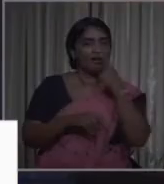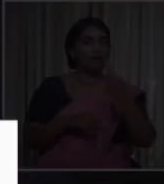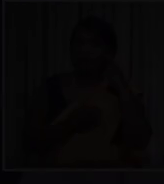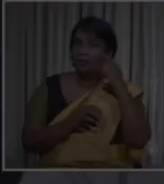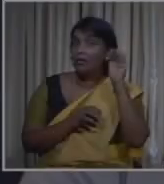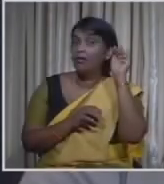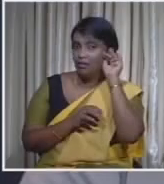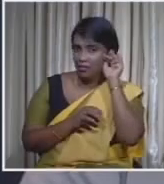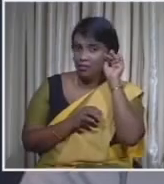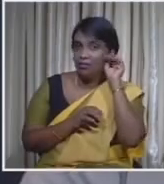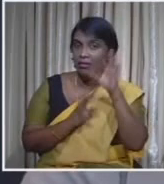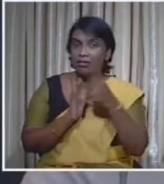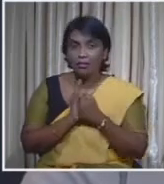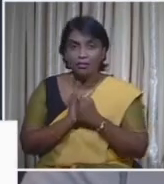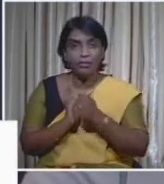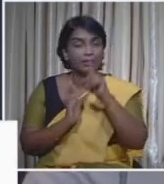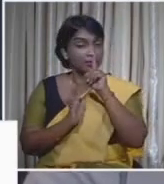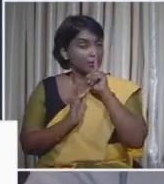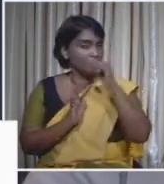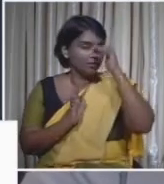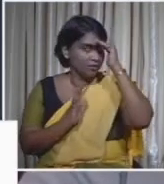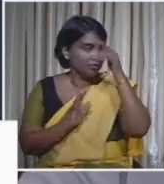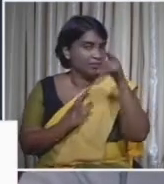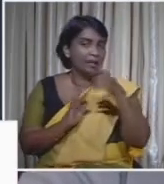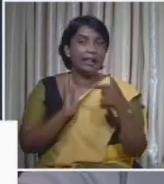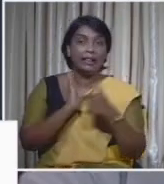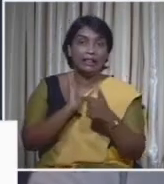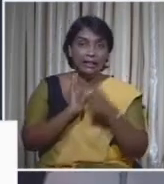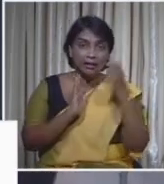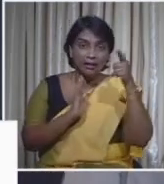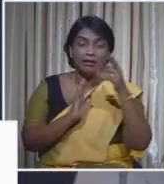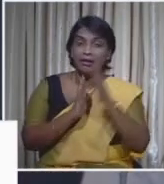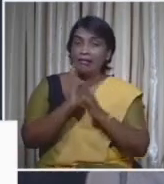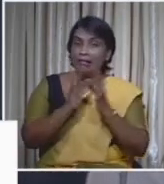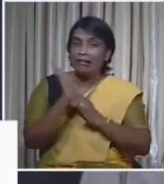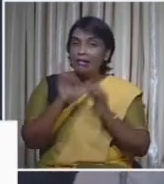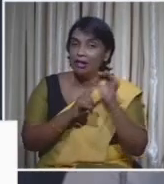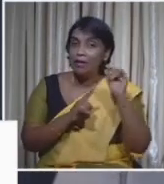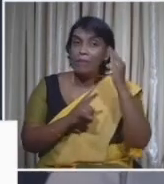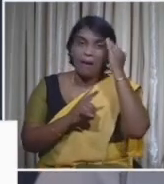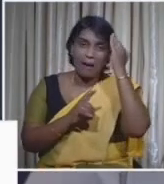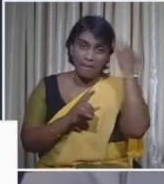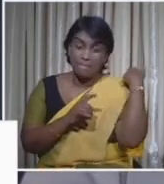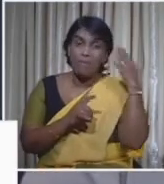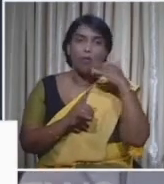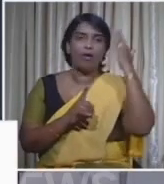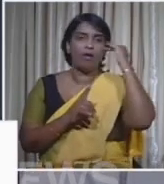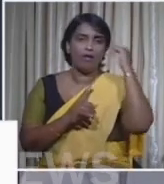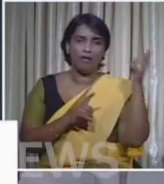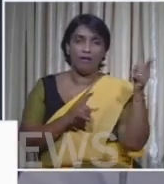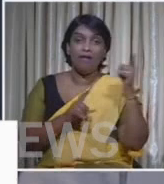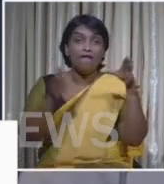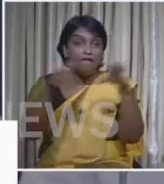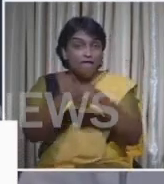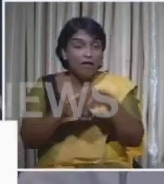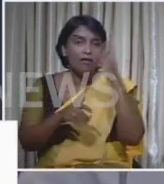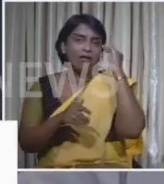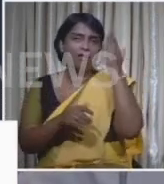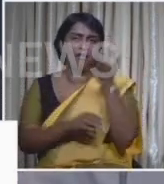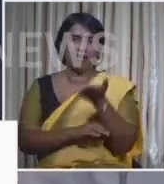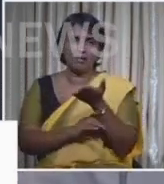ඔක පෙන් අහන්න. ගරු කතානායකතුමනි, තිසකුටි ආරච්චි මන්ත්‍රීතුමාගේ මවත් කාන්තාවක්, බිරිඳත්